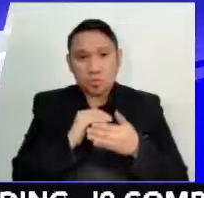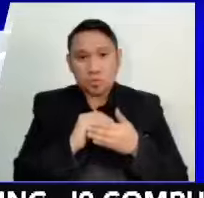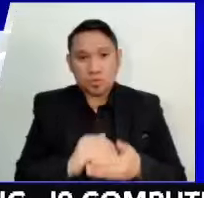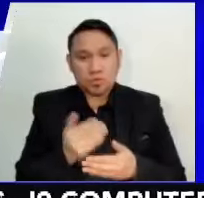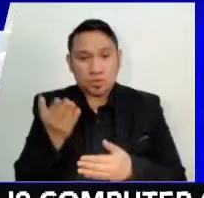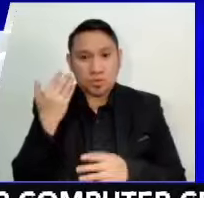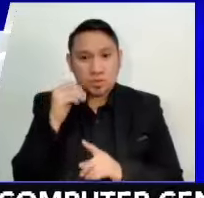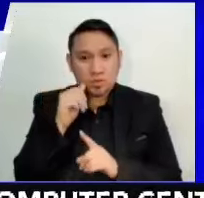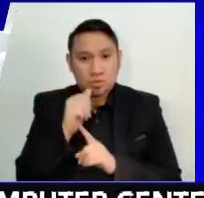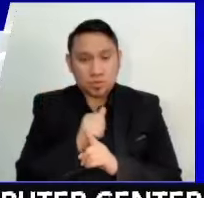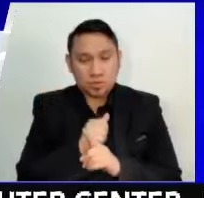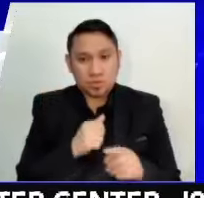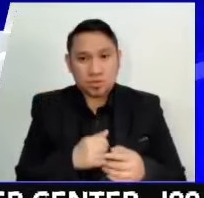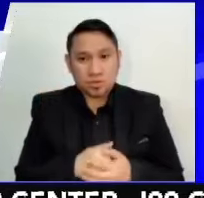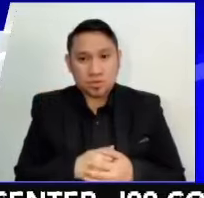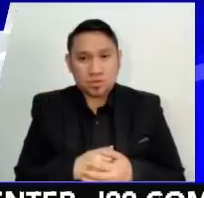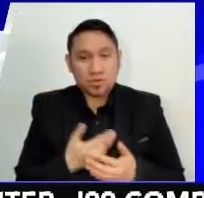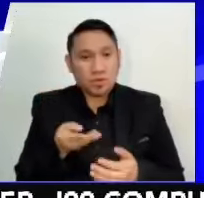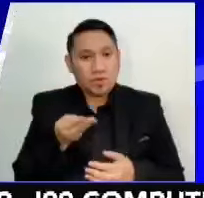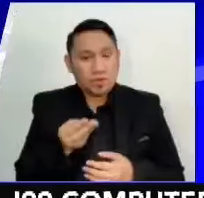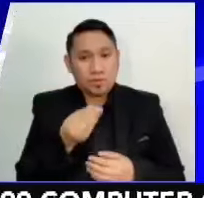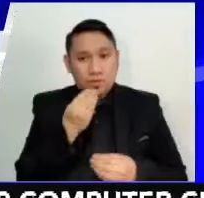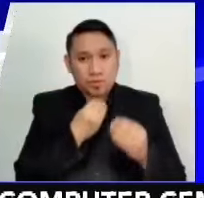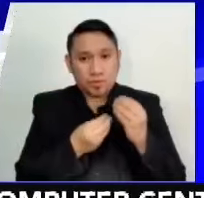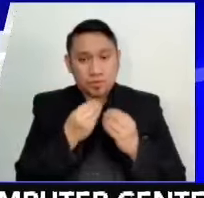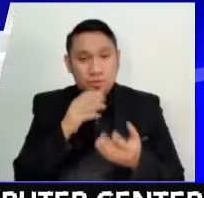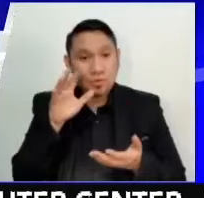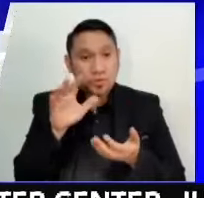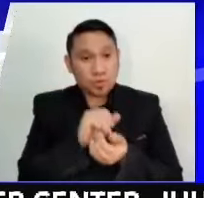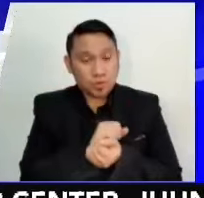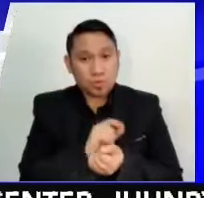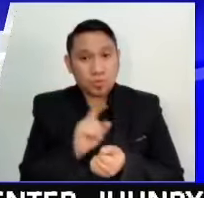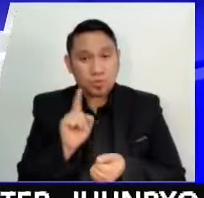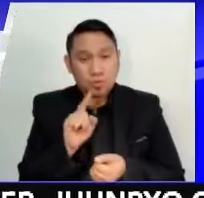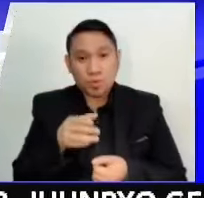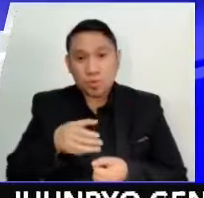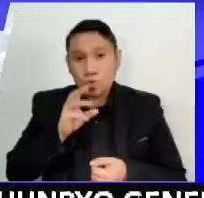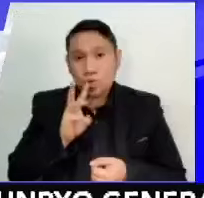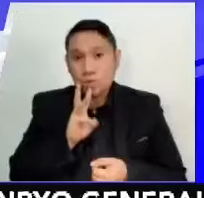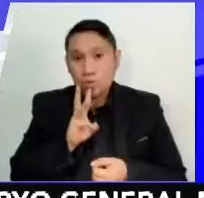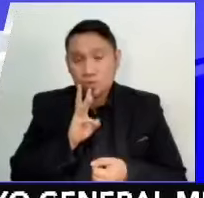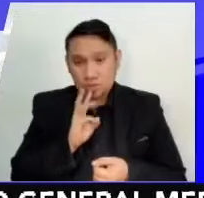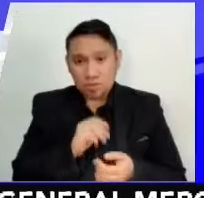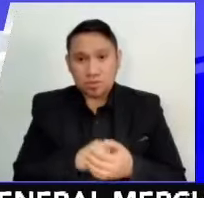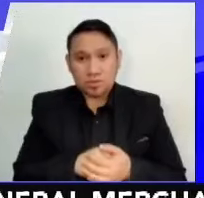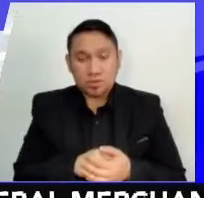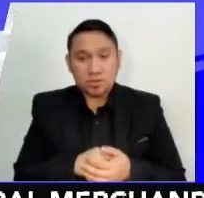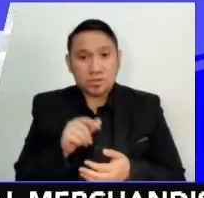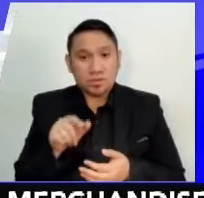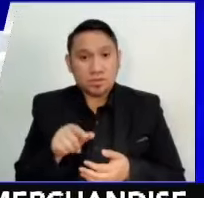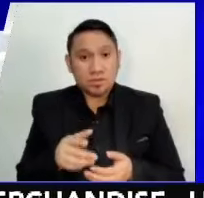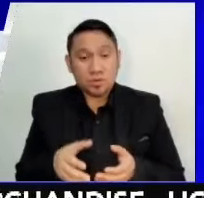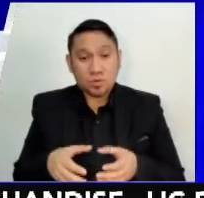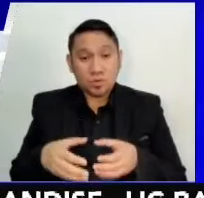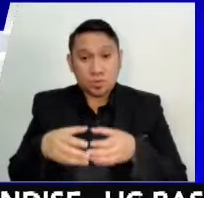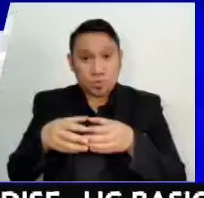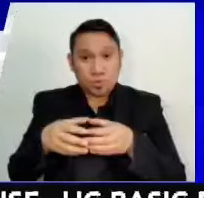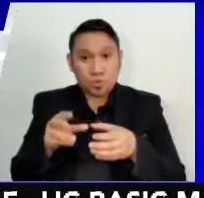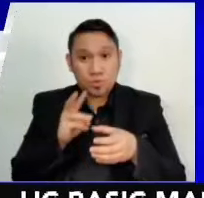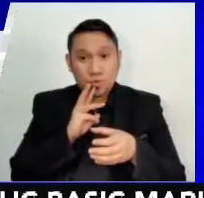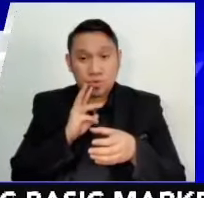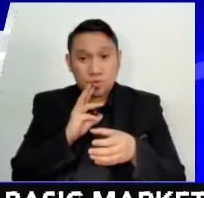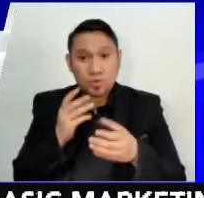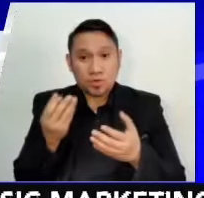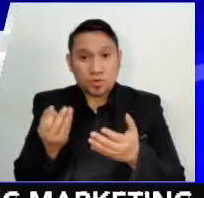sa kaunting pagkain, naubusan na rin sila ng inuming tubig. Kaya't bukod sa tubig-dagat na sinasala gamit ang freshwater